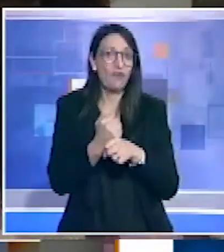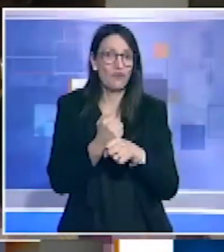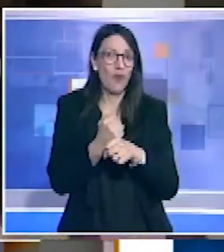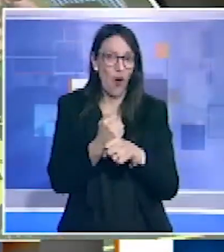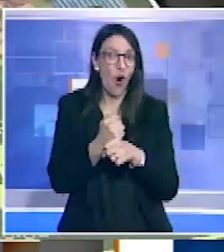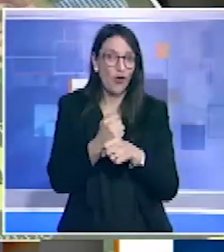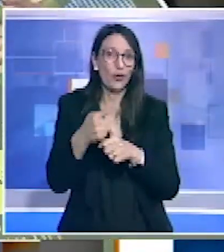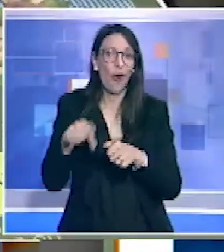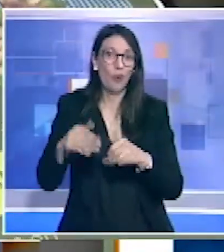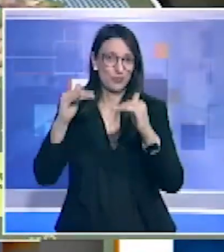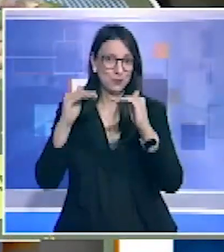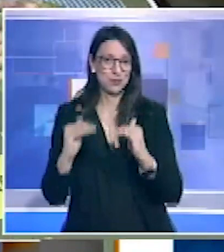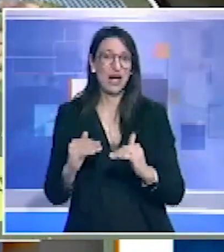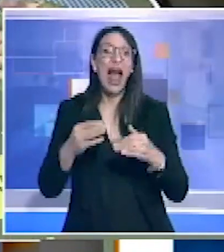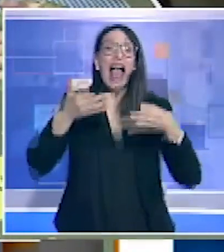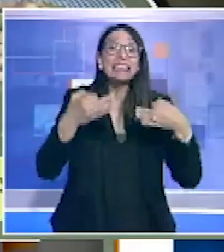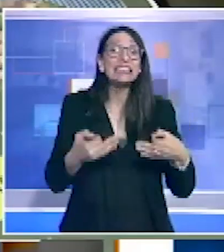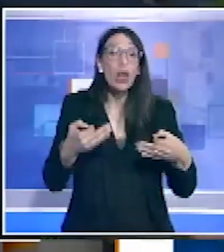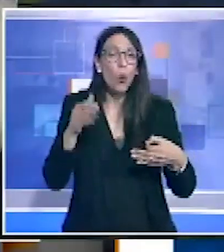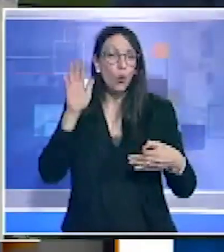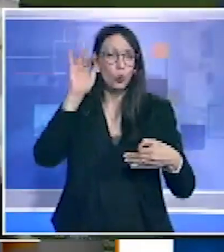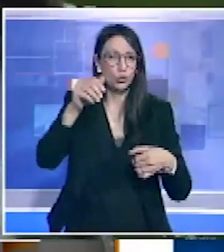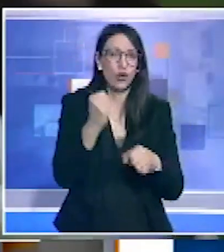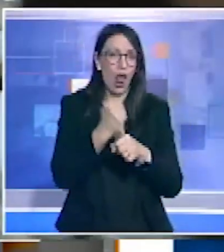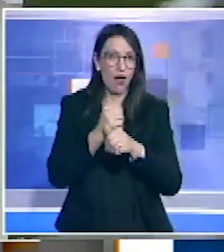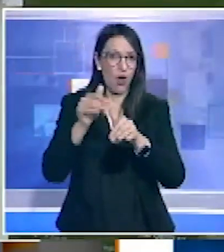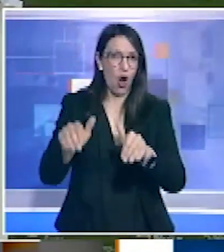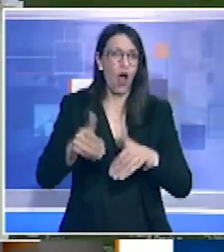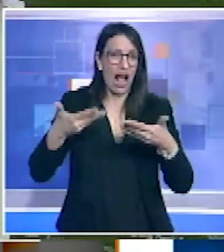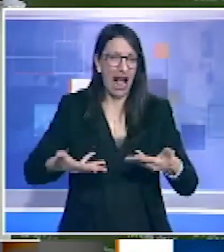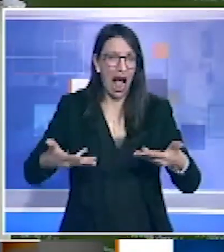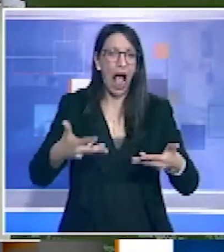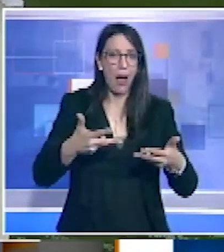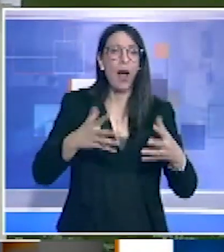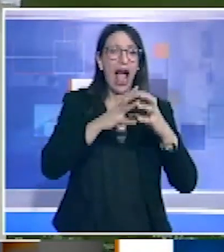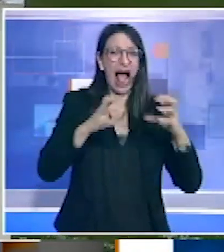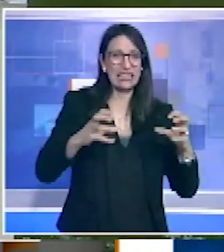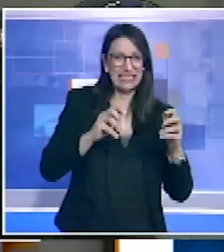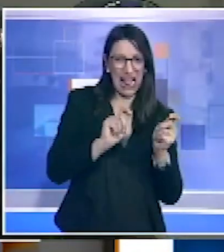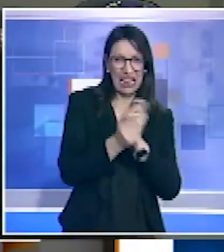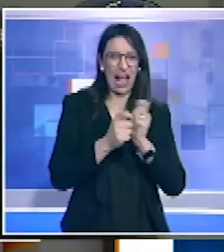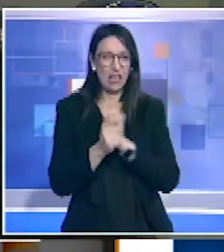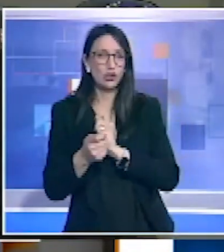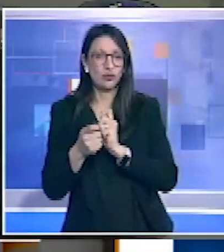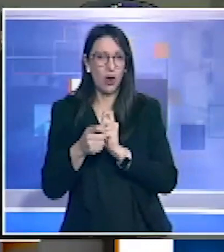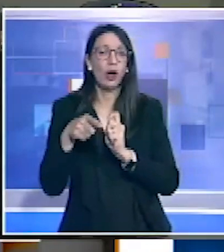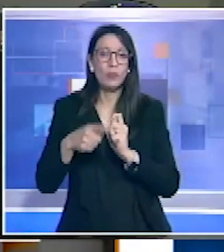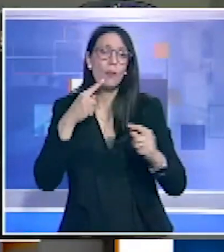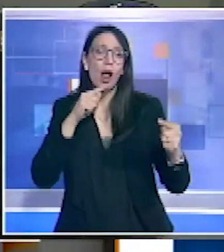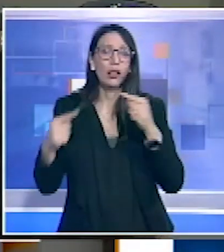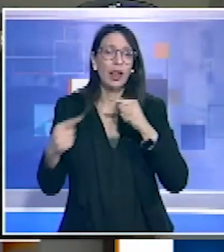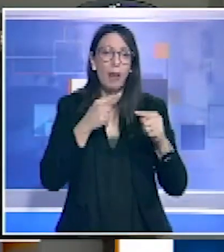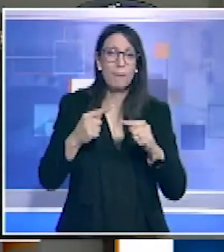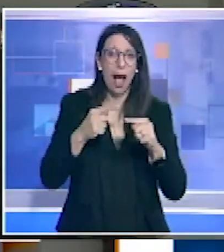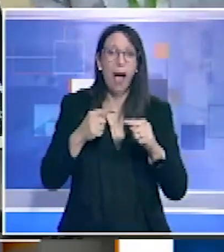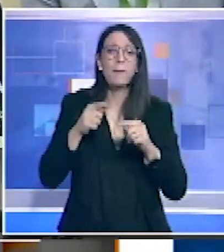e diminuita la sicurezza di chi ogni giorno lavora nei campi o nelle aziende di trasformazione è stata al centro di un dibattito ad